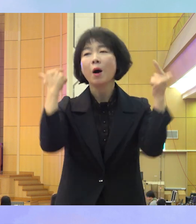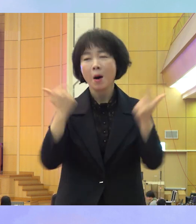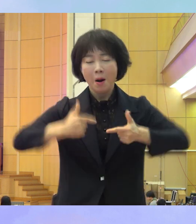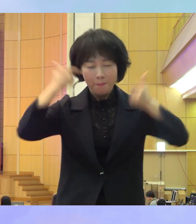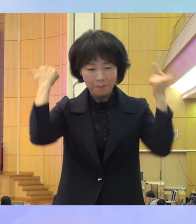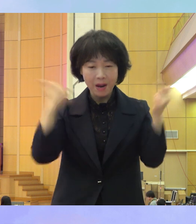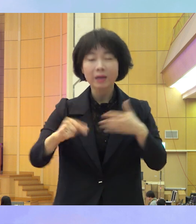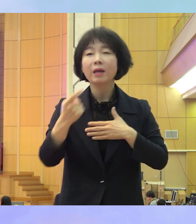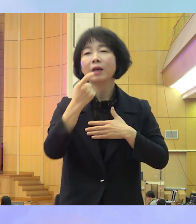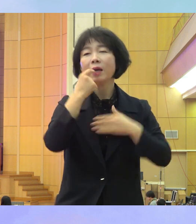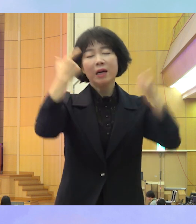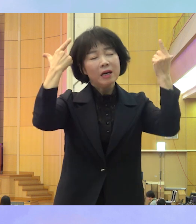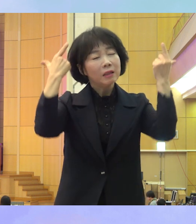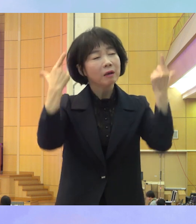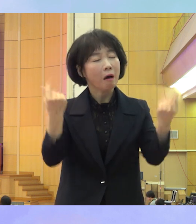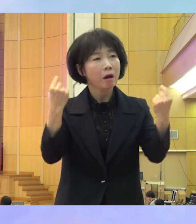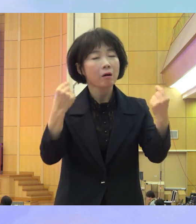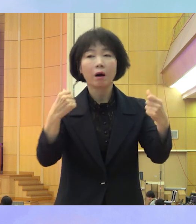고나요